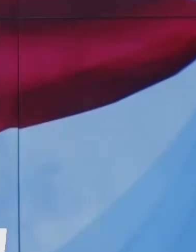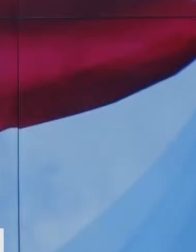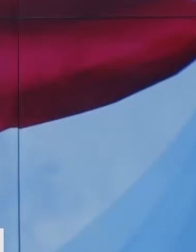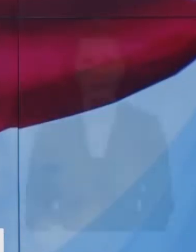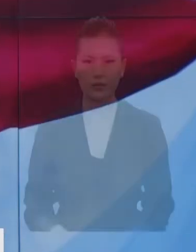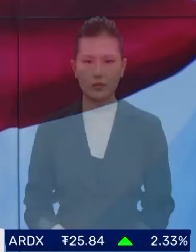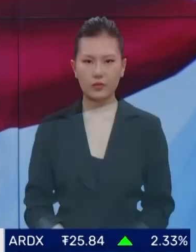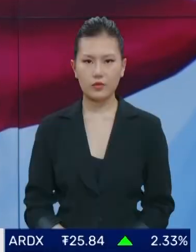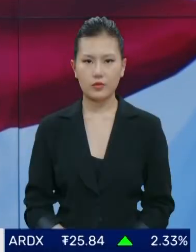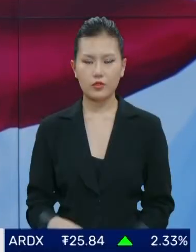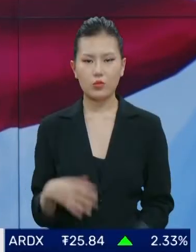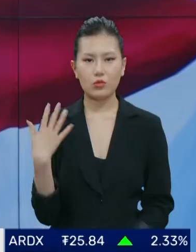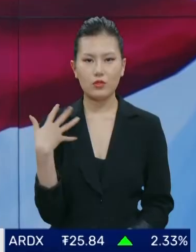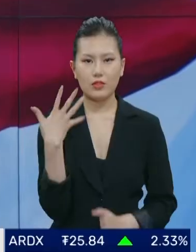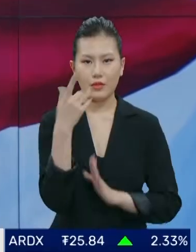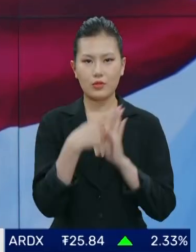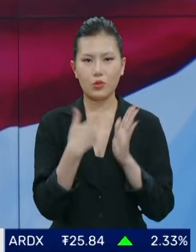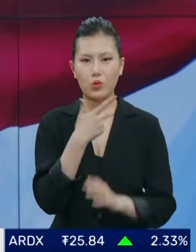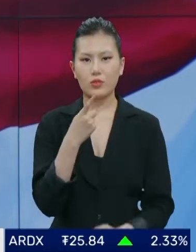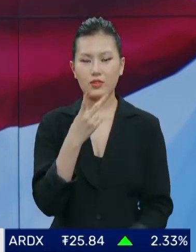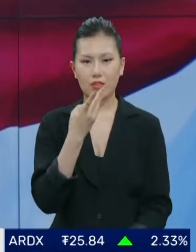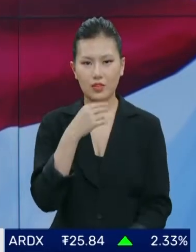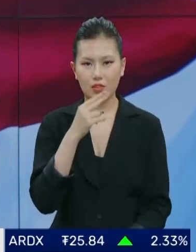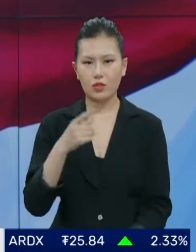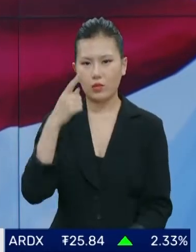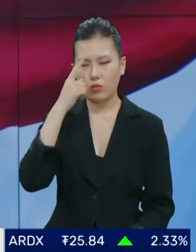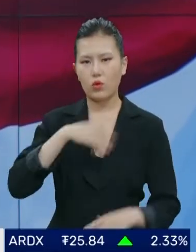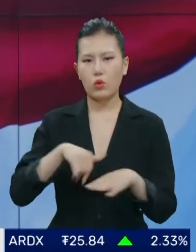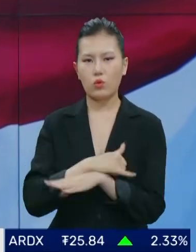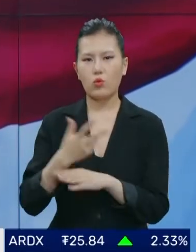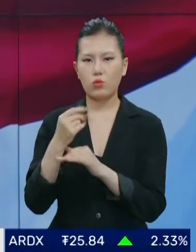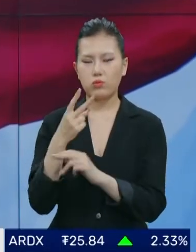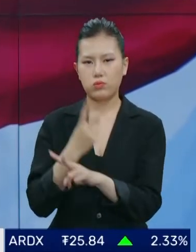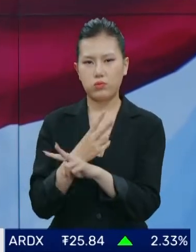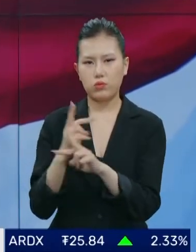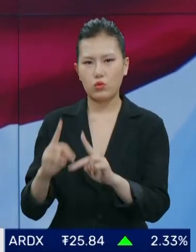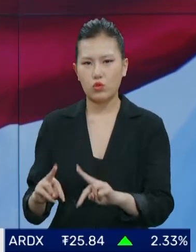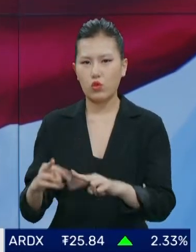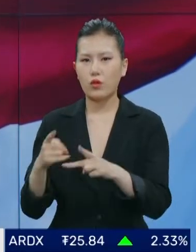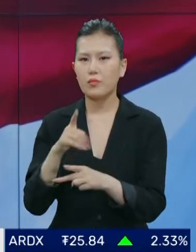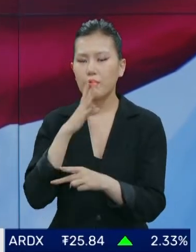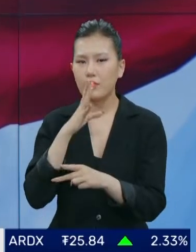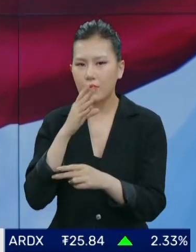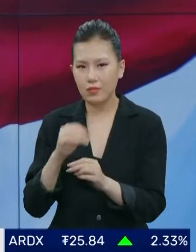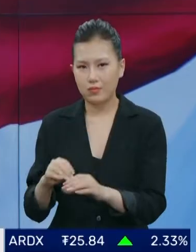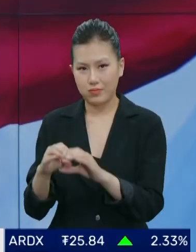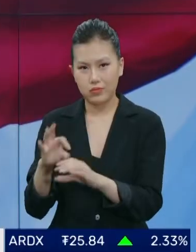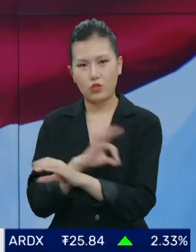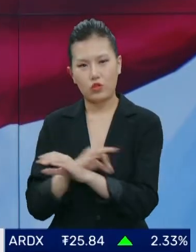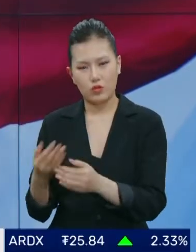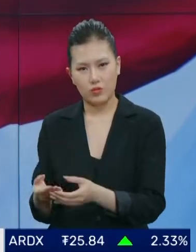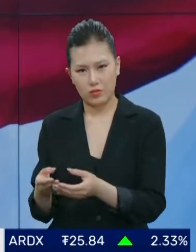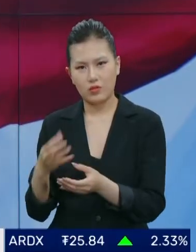Өнгөрсөн 5 сарын 31-нд Монгол улсын үндсэн хуульд оруулах өөрчлөлтийн төслийг улсын хурал хэлэлцэн баталсан.